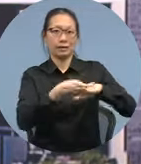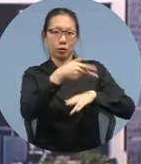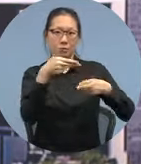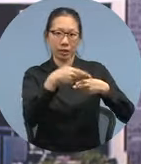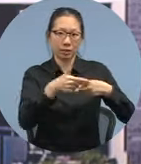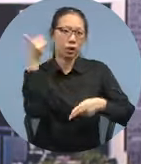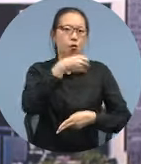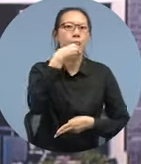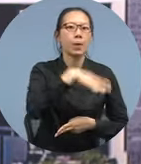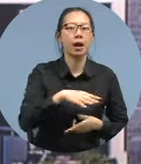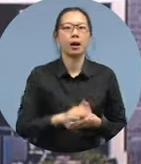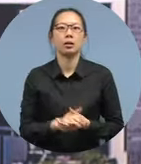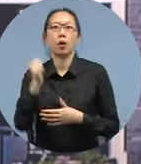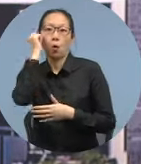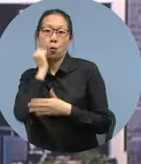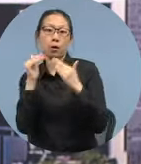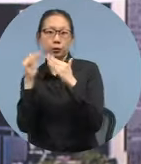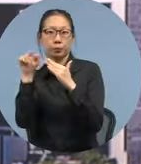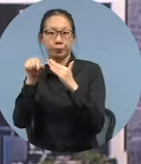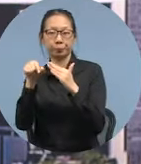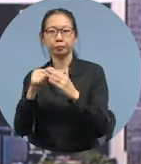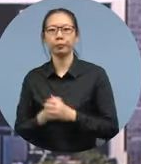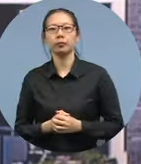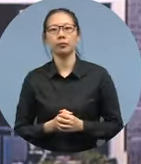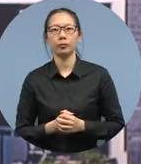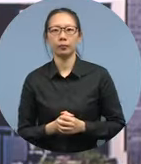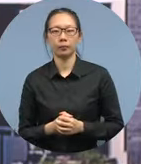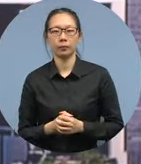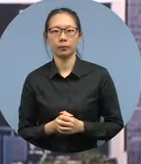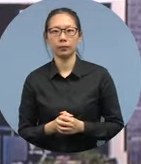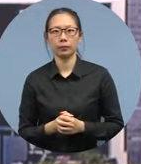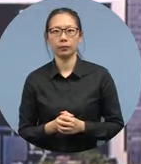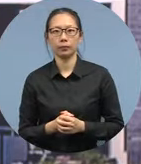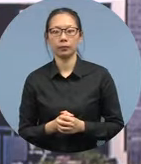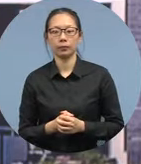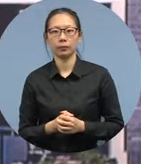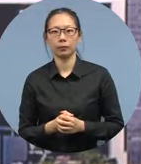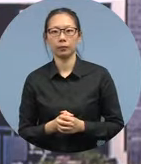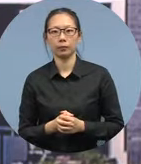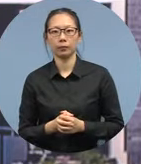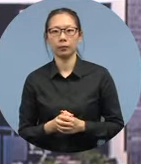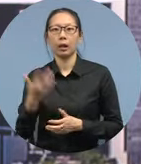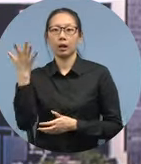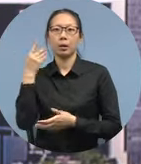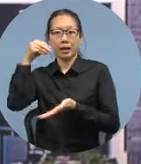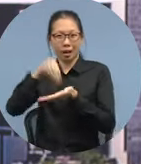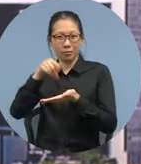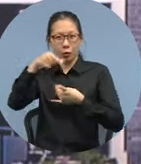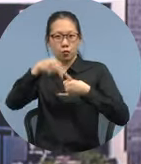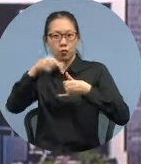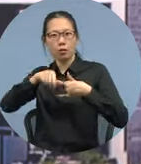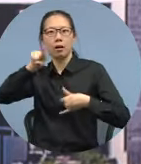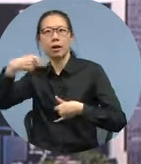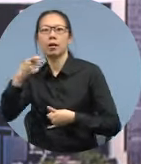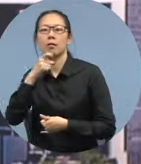嘅嗰個老人院港泰護老中心嗰度咧，就係、是除咗琴日確診個個案